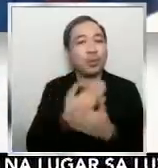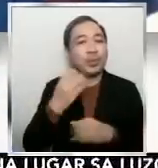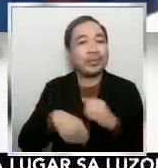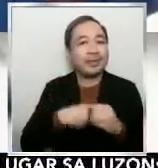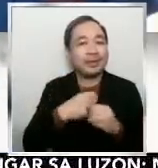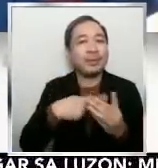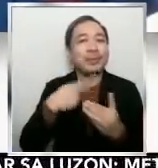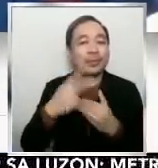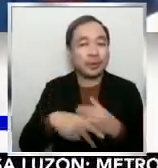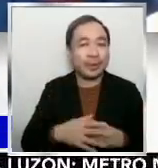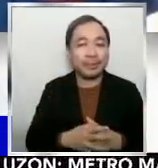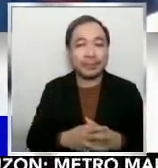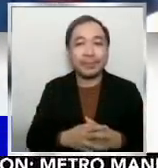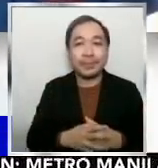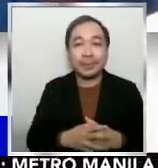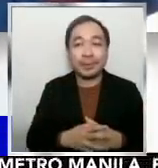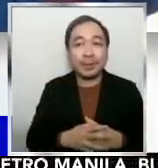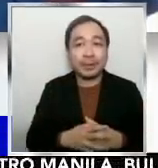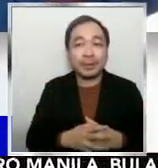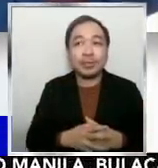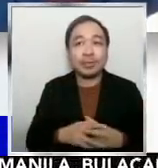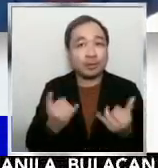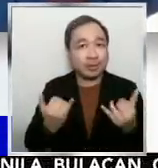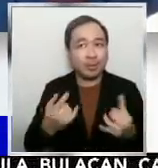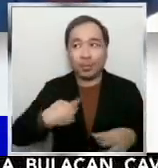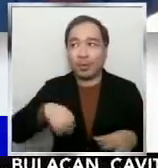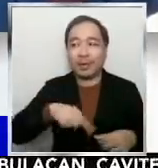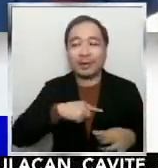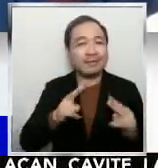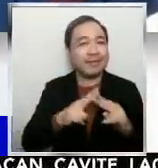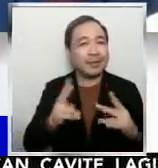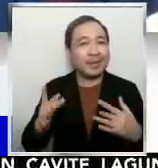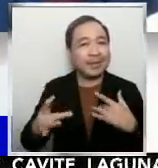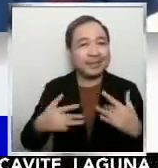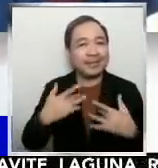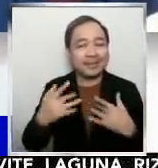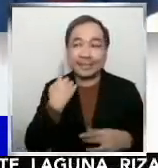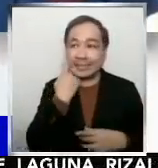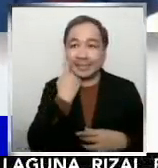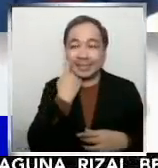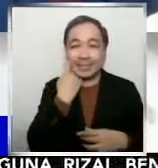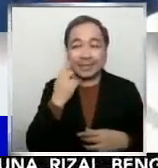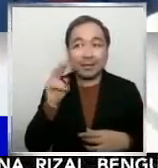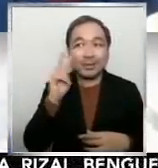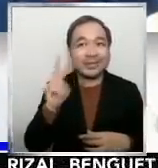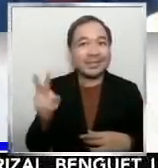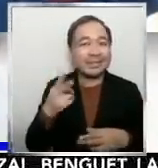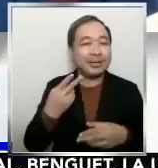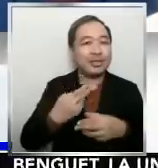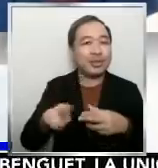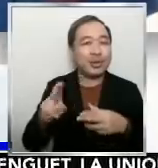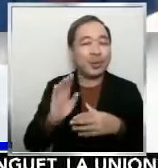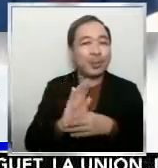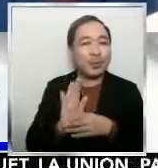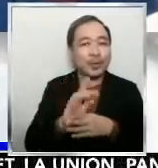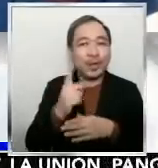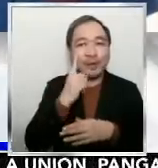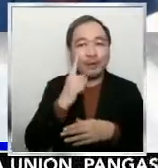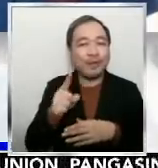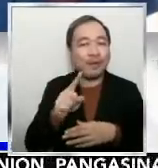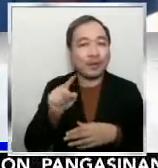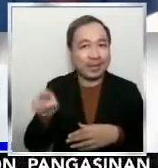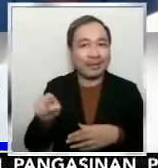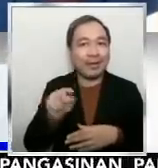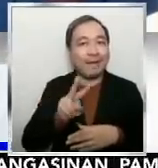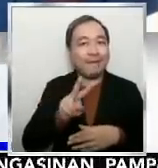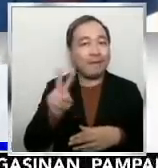cast. Sobrang excited na po. Kaya kanina nung nakita ko yung teaser trailer para sa featurette ng Voltes 5 Legacy,